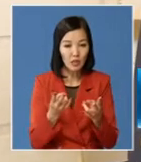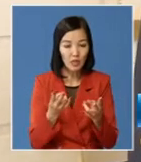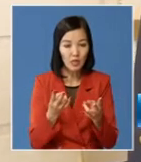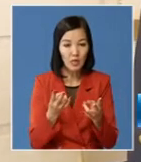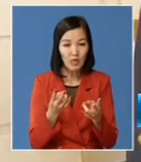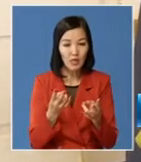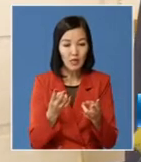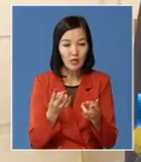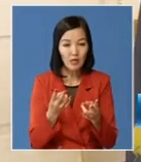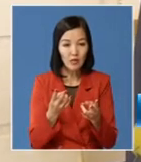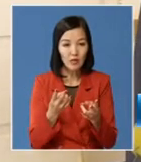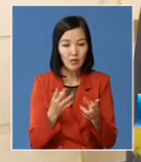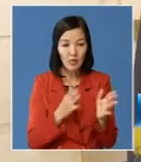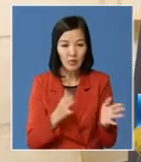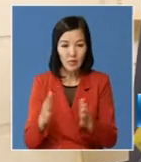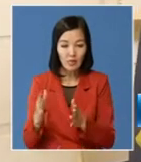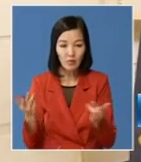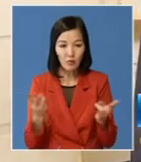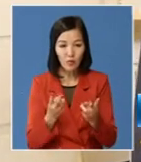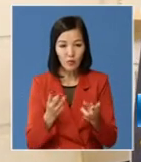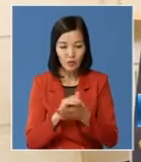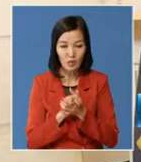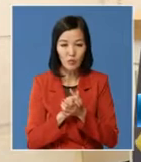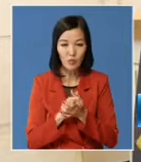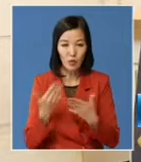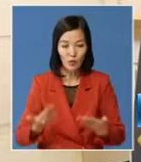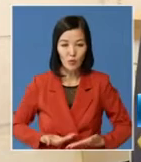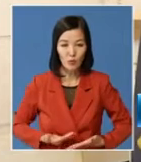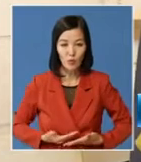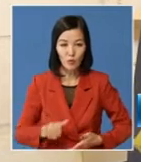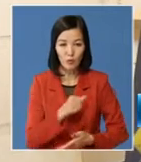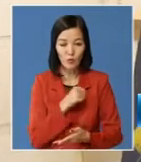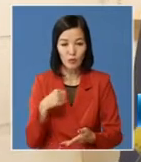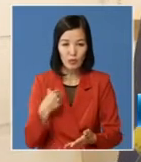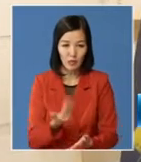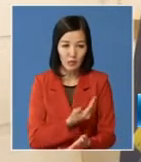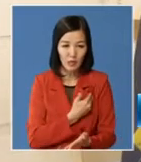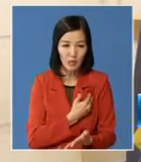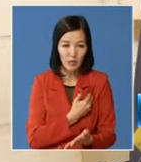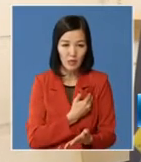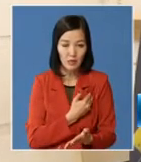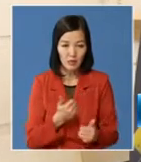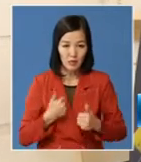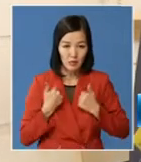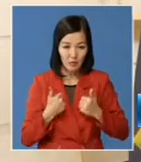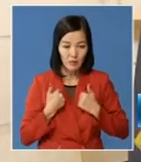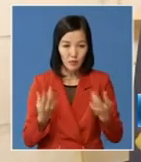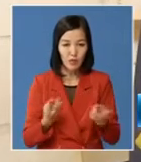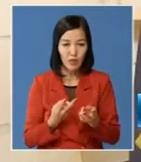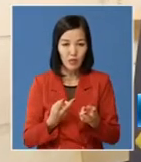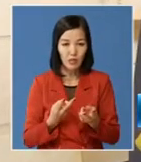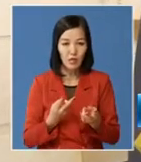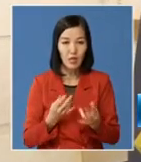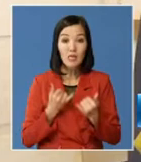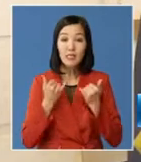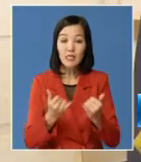талқылап, бір жүйеге келтіріп, тату-тәтті өмір сүруге өздерінің бағыттау керек.